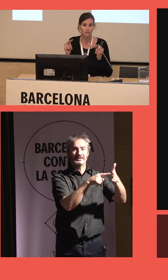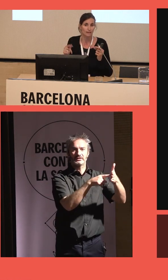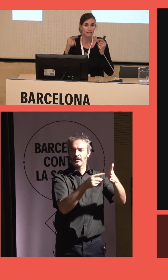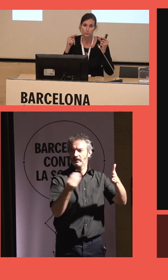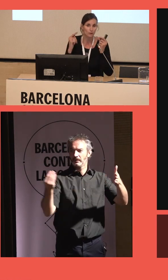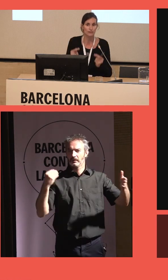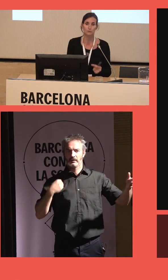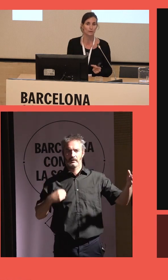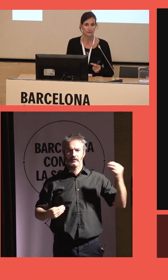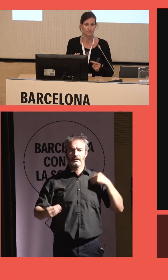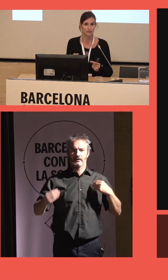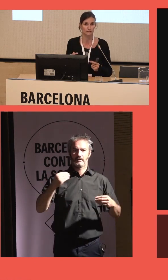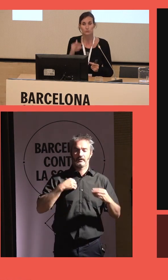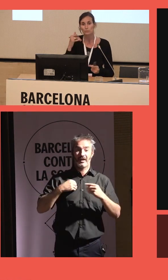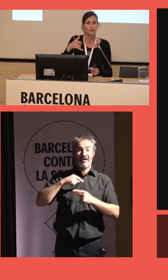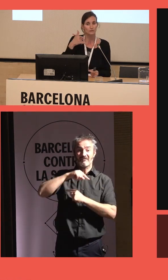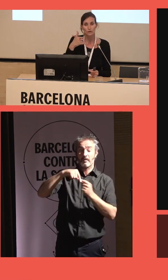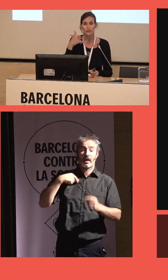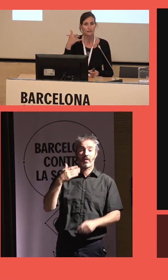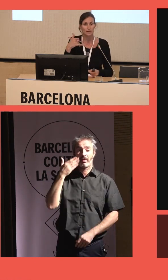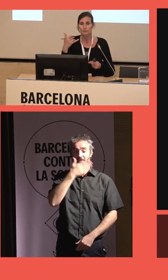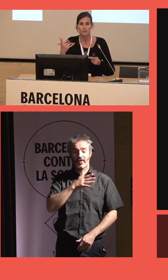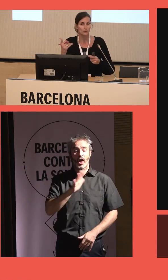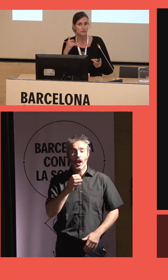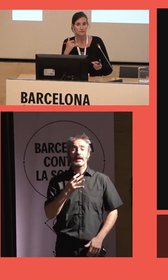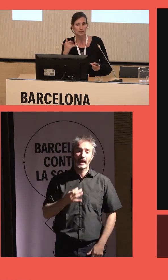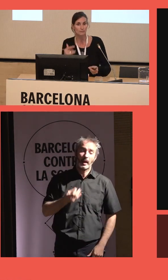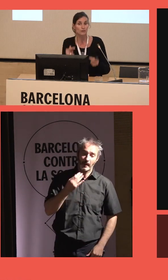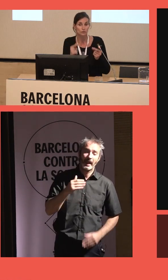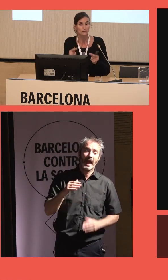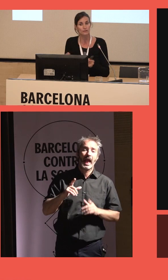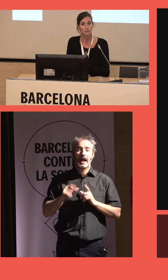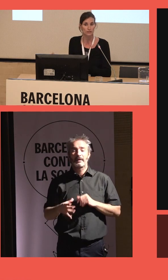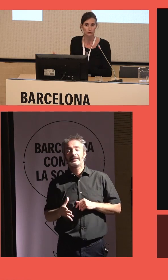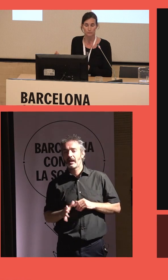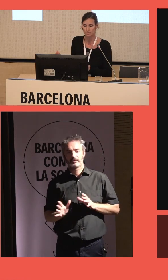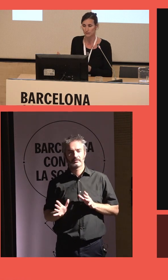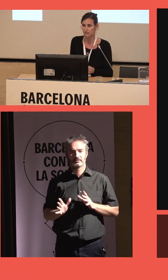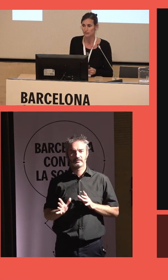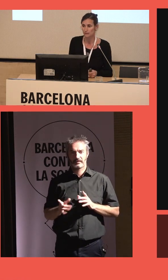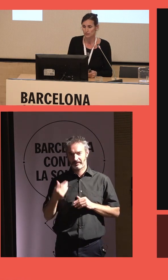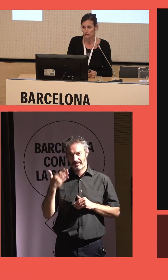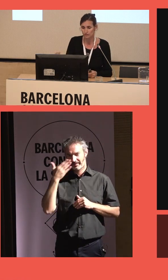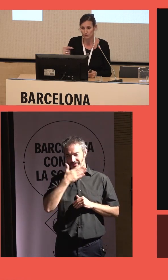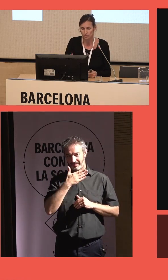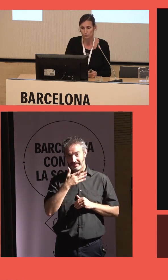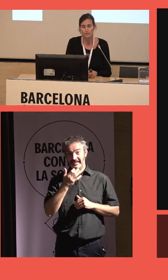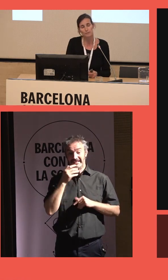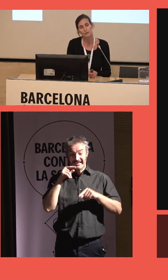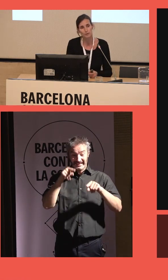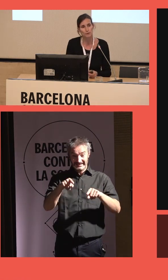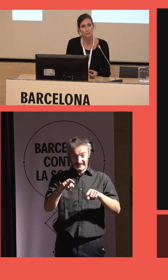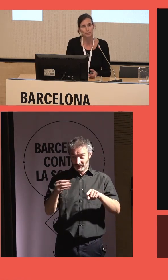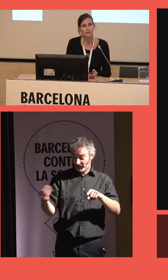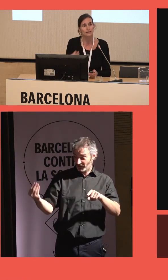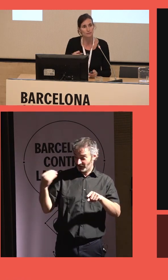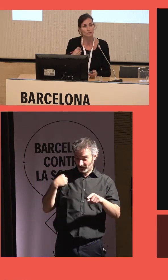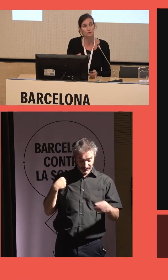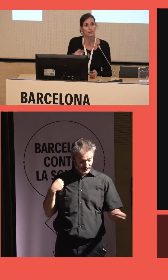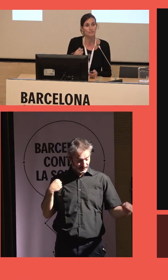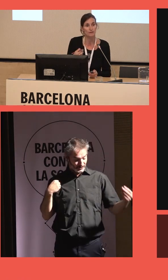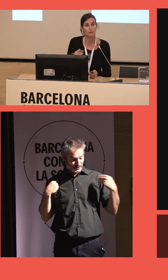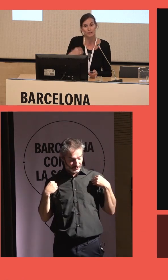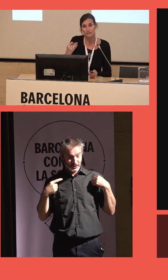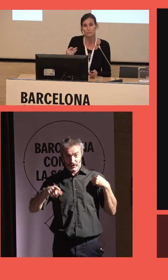famílies en les trucades no ho detecten si tu parles hola què tal va bé com tens la cama no te n'adones que això està passant doncs si això ho rebem en un primer moment la